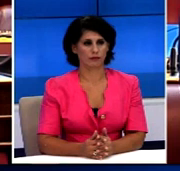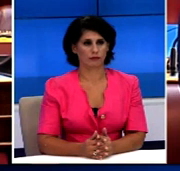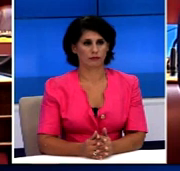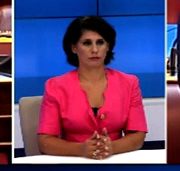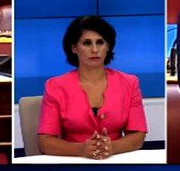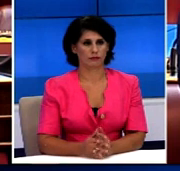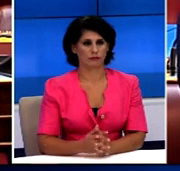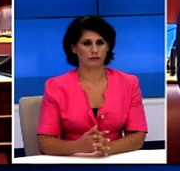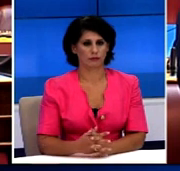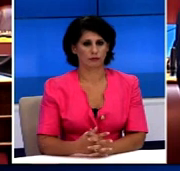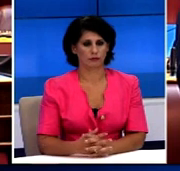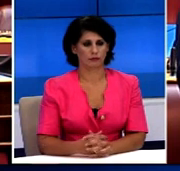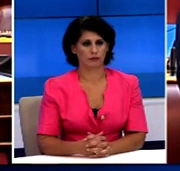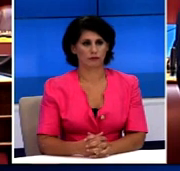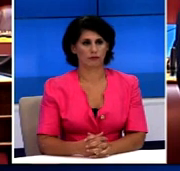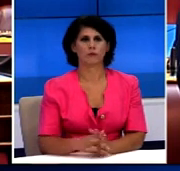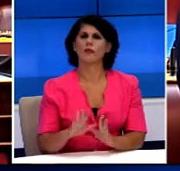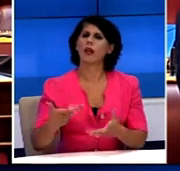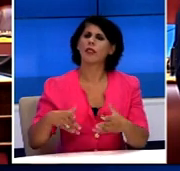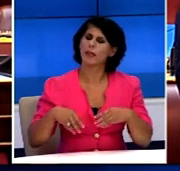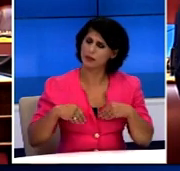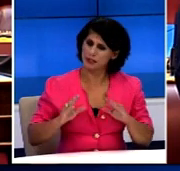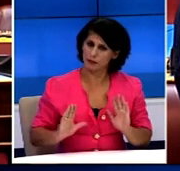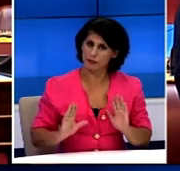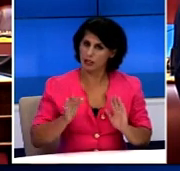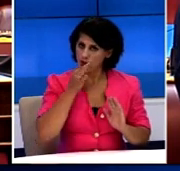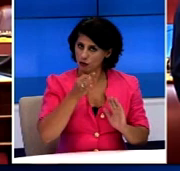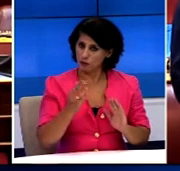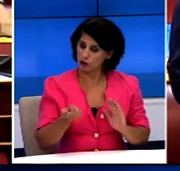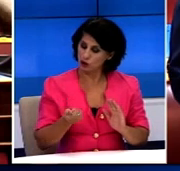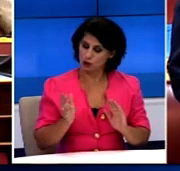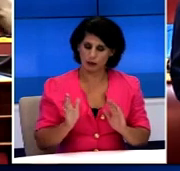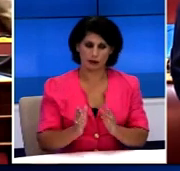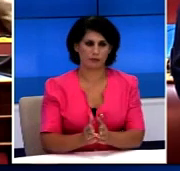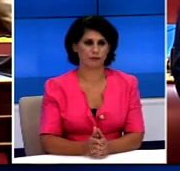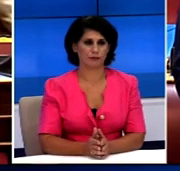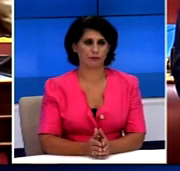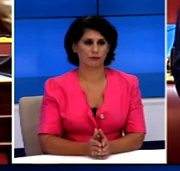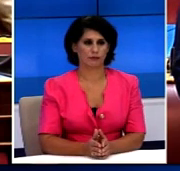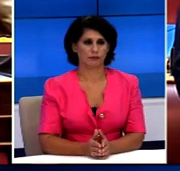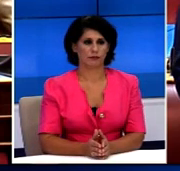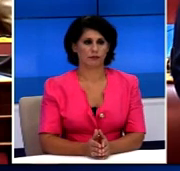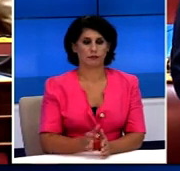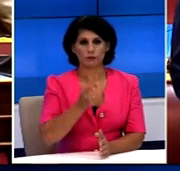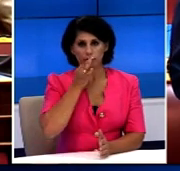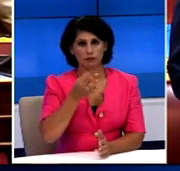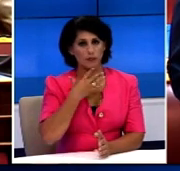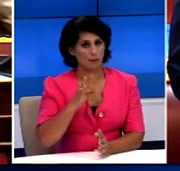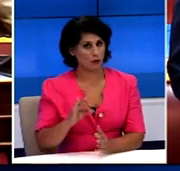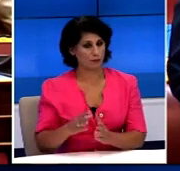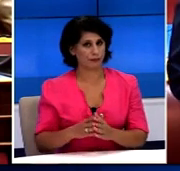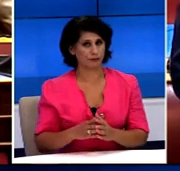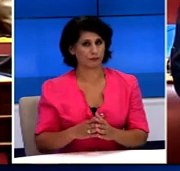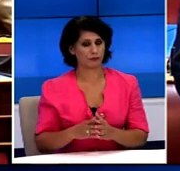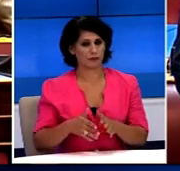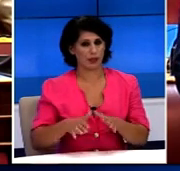μια. Δεν μας έπεισε. Θα σας πω όμως γιατί το κάναμε. Θα απαντήσω. Έλεγαν λοιπόν ότι